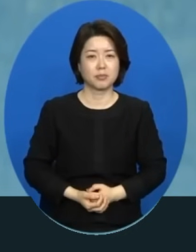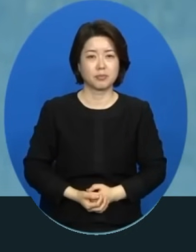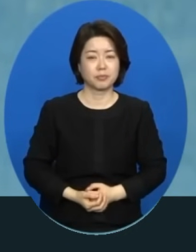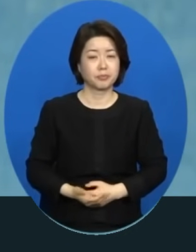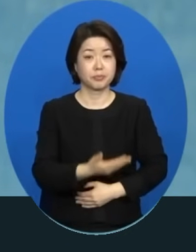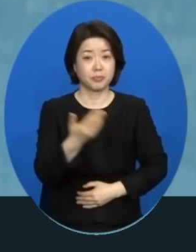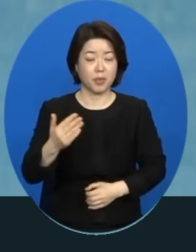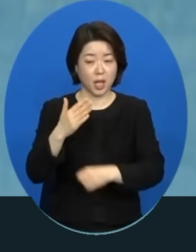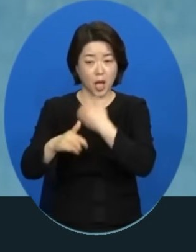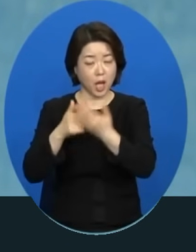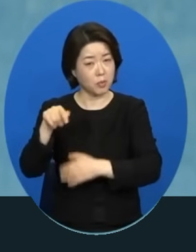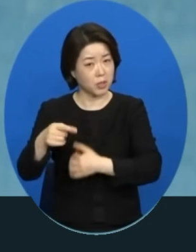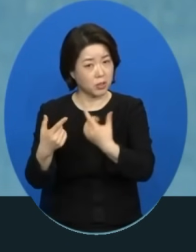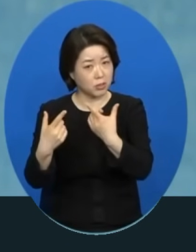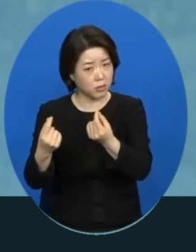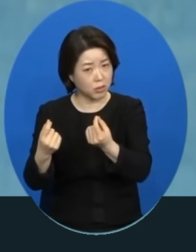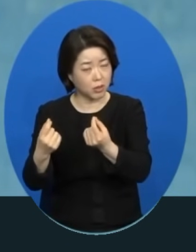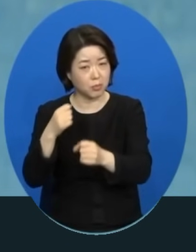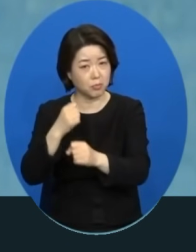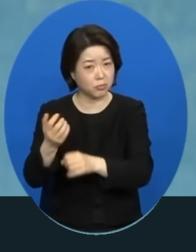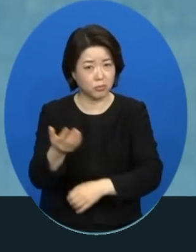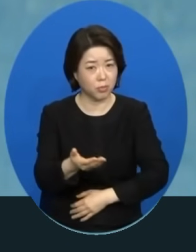여러분 하나님이 그렇게 하셨겠습니까?